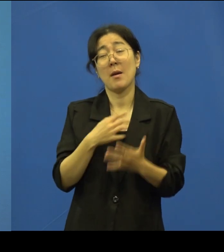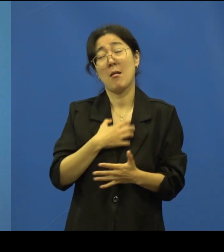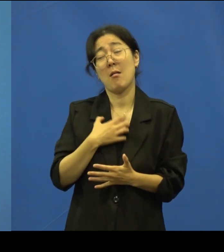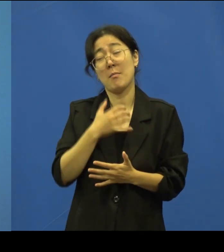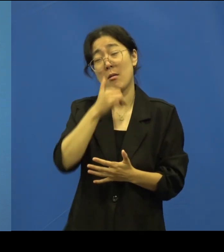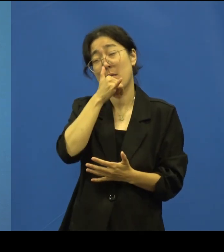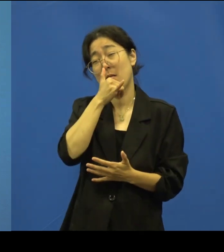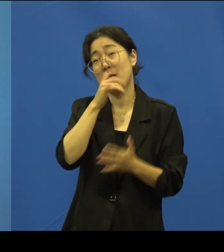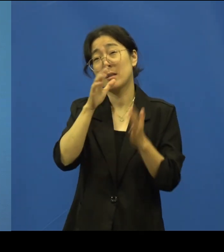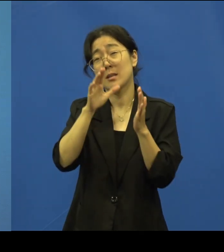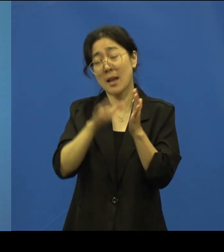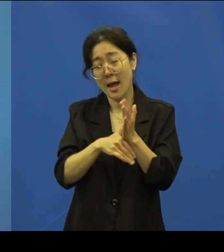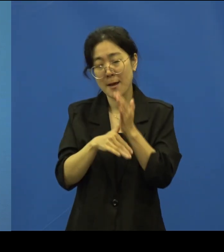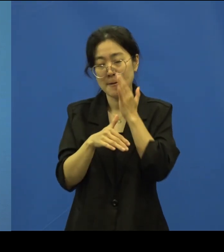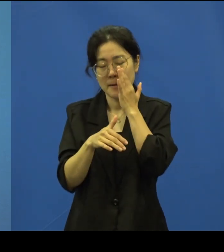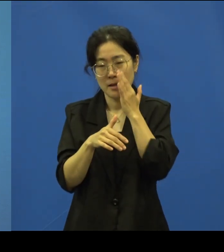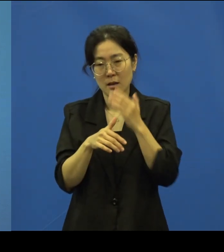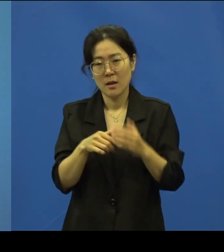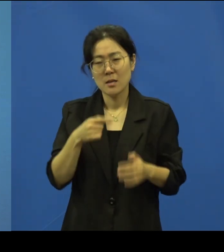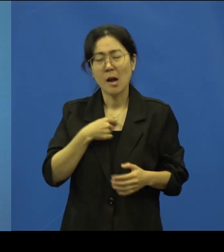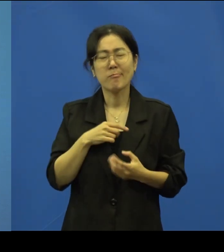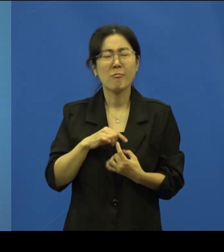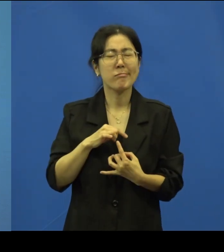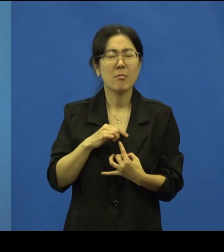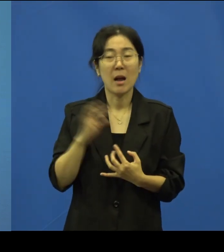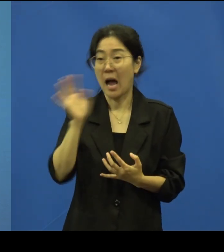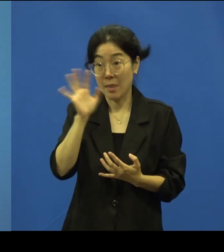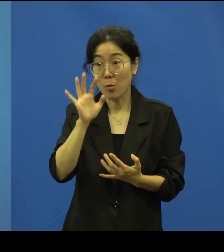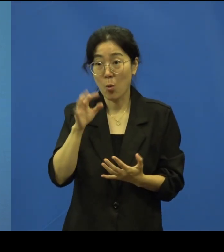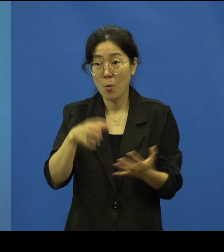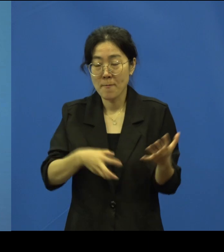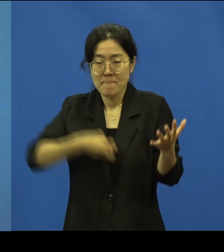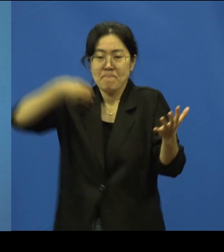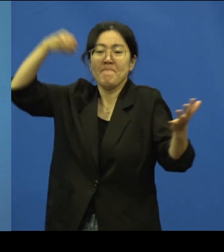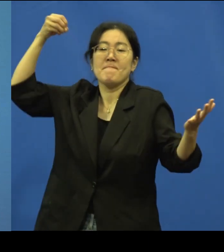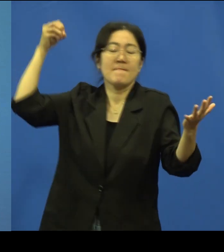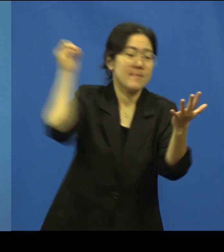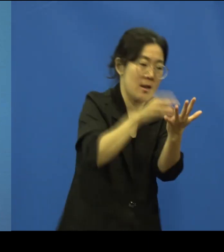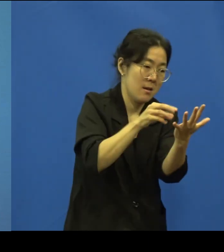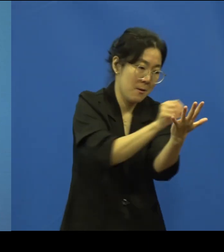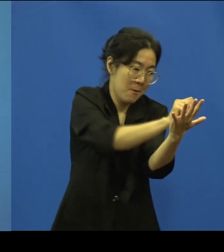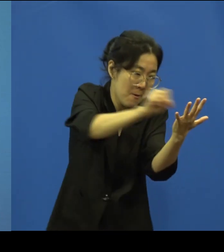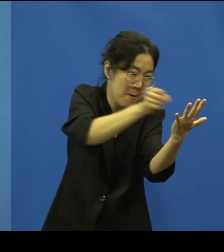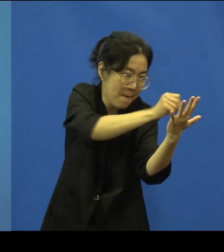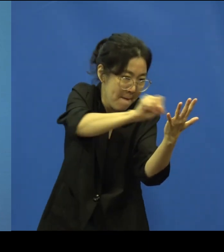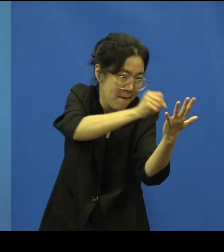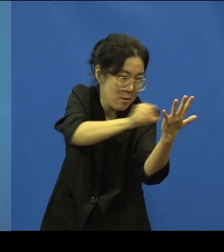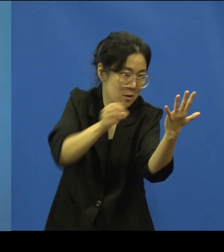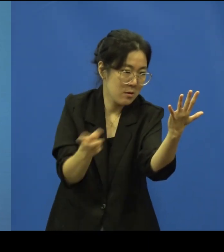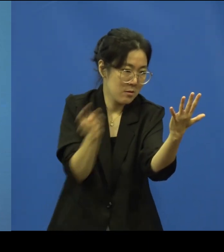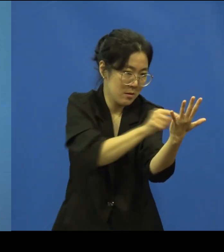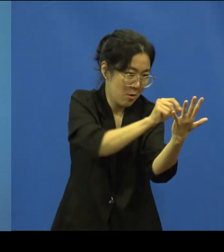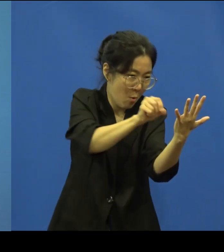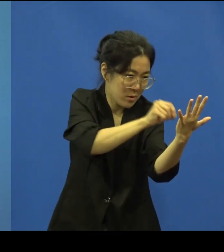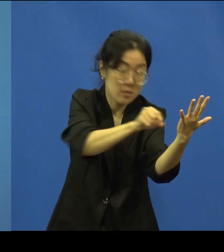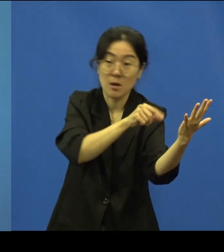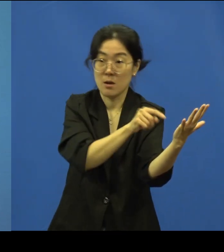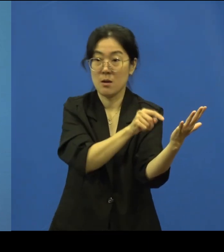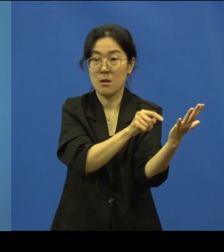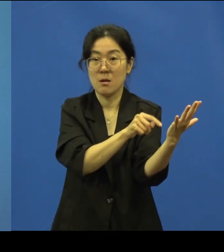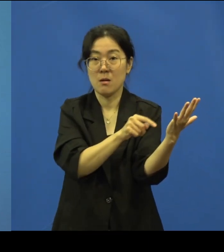있으면 그걸 기도 제목으로 만들어서 다 내 생각 속에서 기도 수첩으로 옮겨